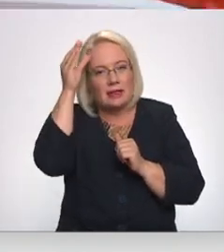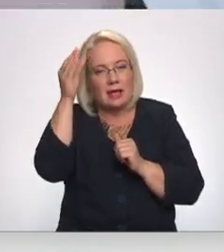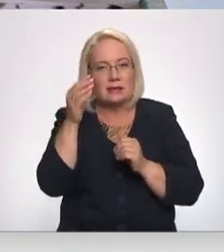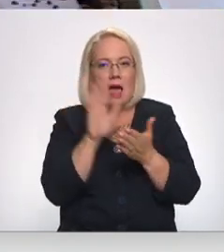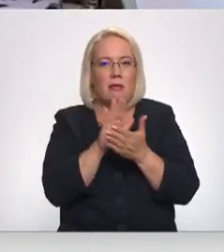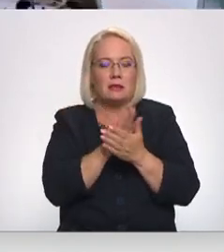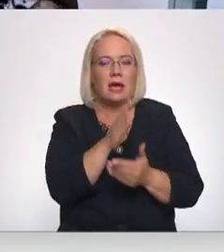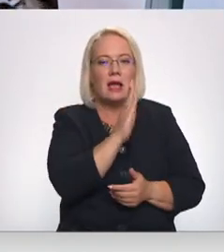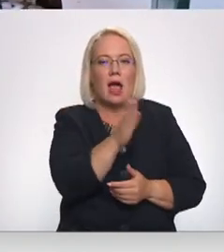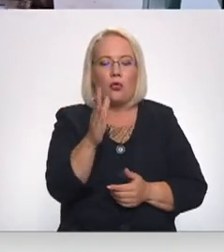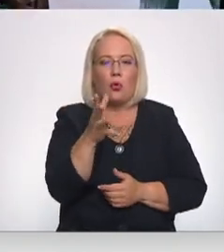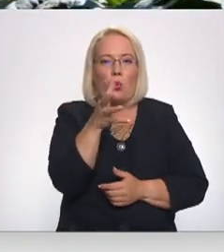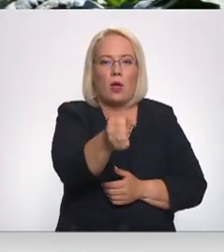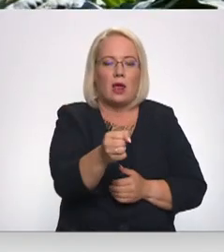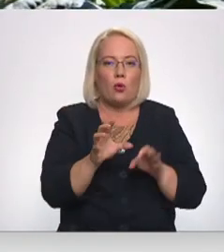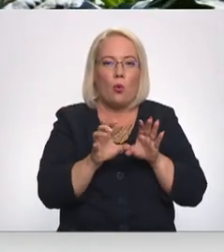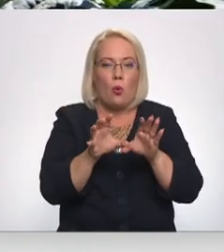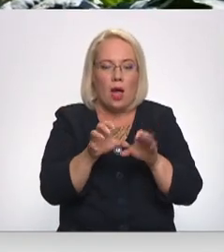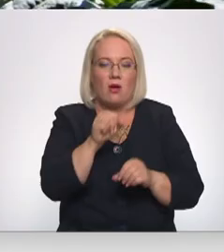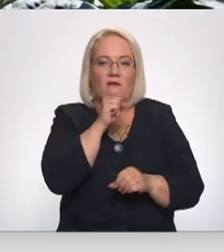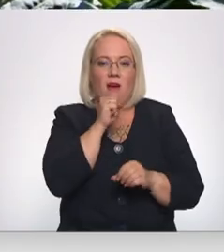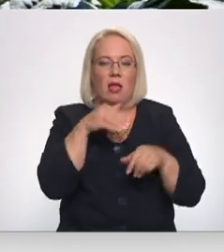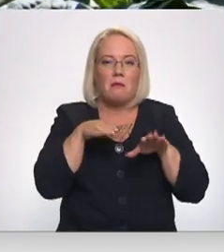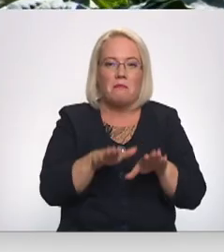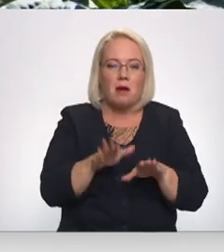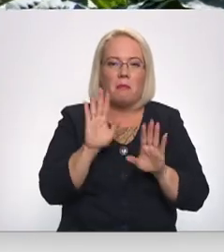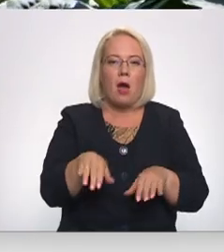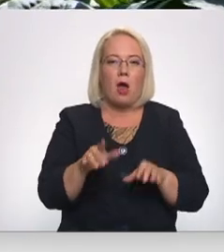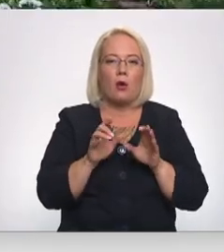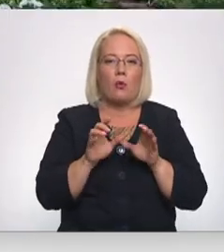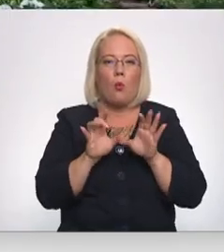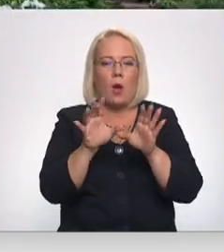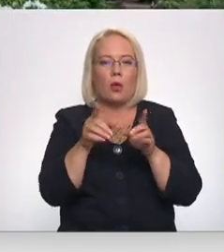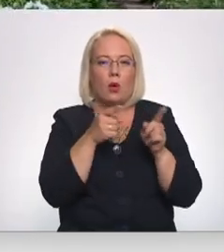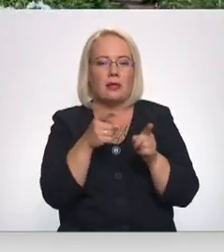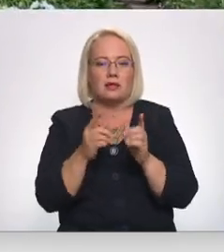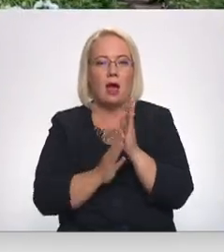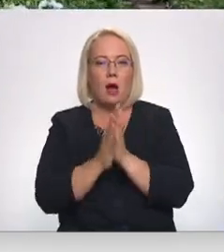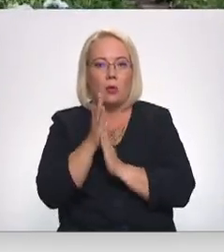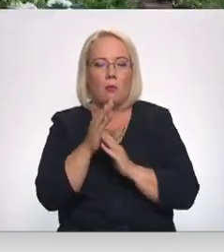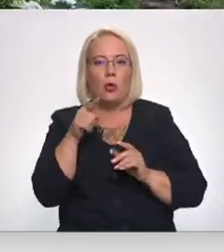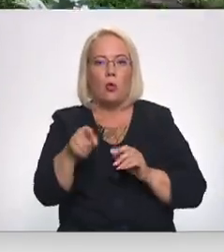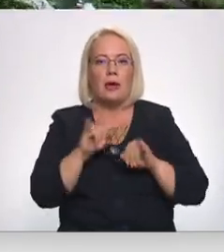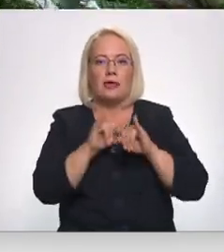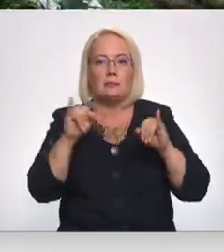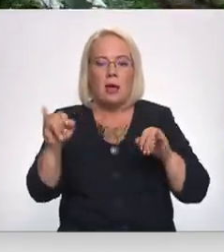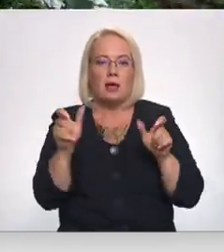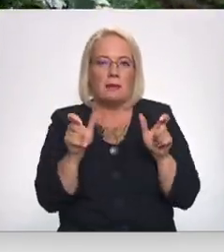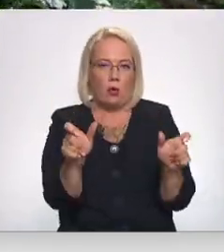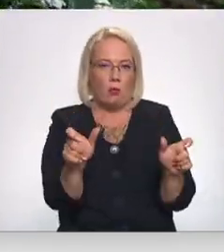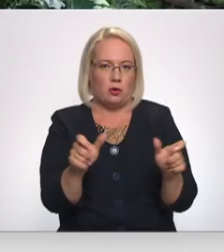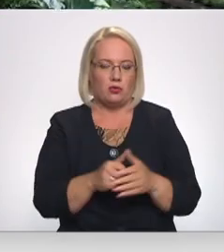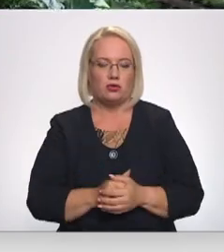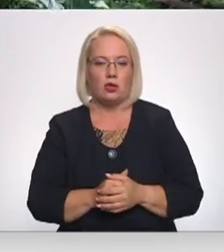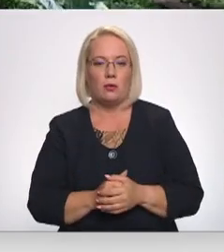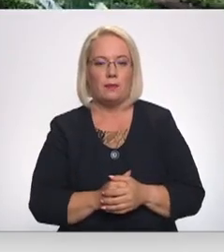kukaini. Tas ļauj tālāk pieņemt lēmumu par kukaiņu kaitniecību augam un šo kaitēkļu izplatības ierobežošanu.